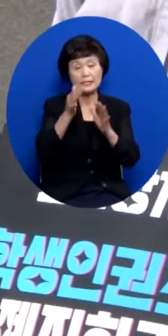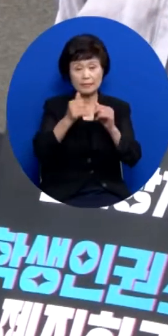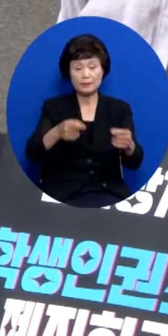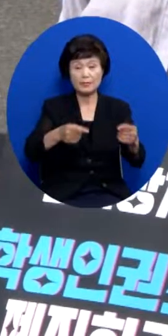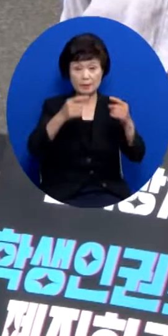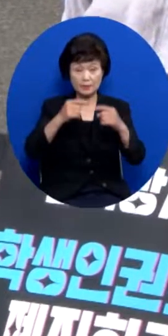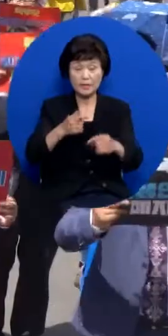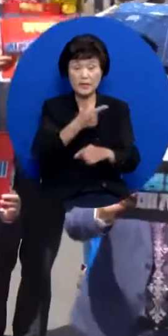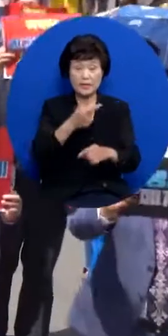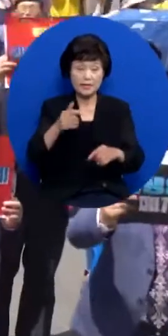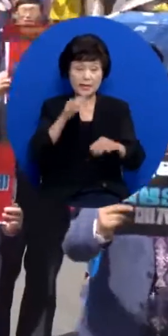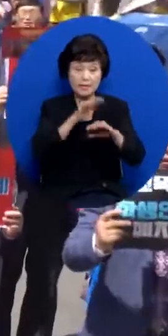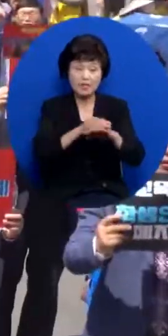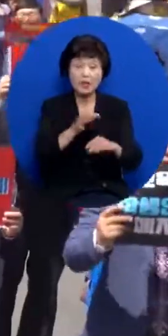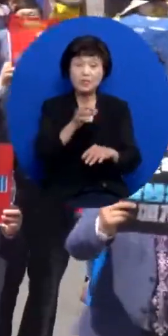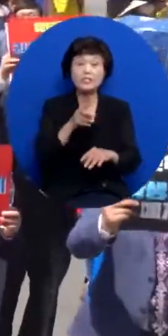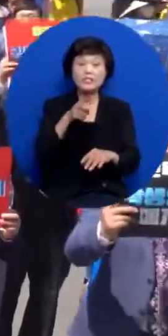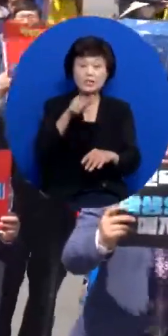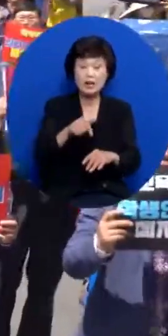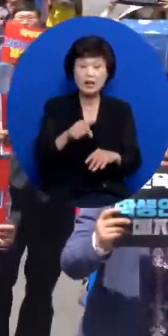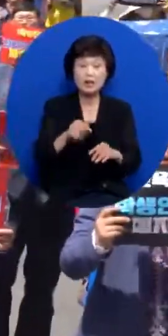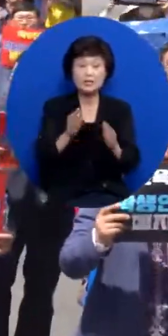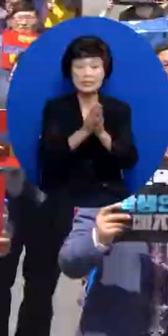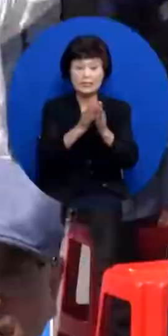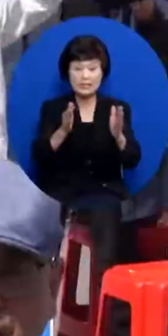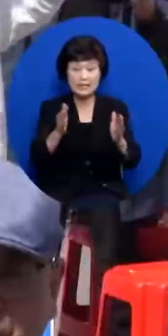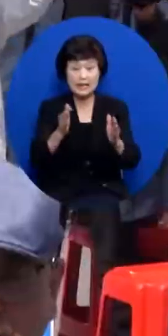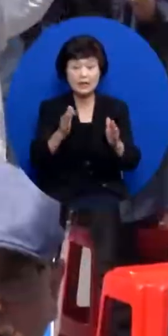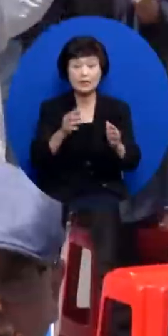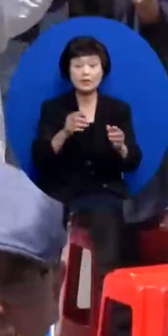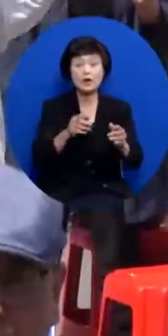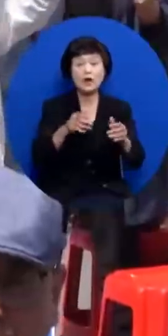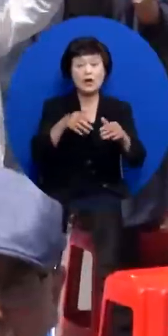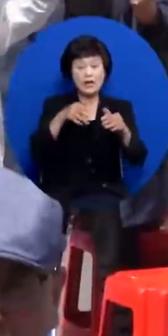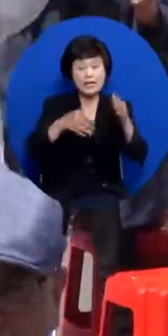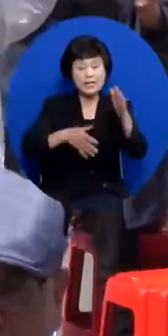대전역을 시작으로 신탄진역, 청주 현도중학교까지 시가행진을 진행했습니다.